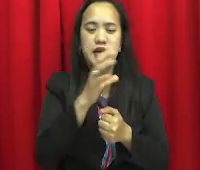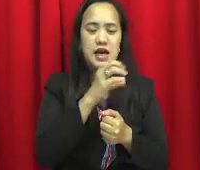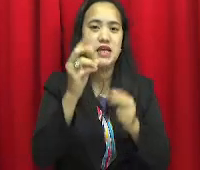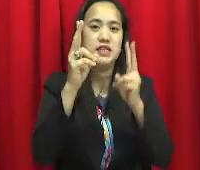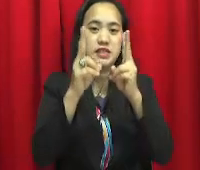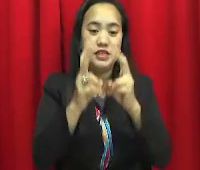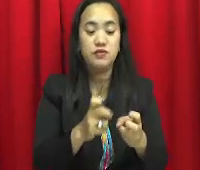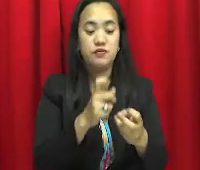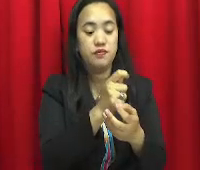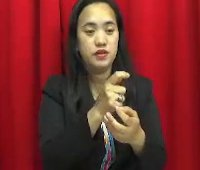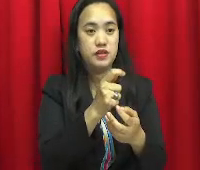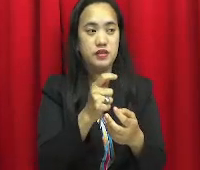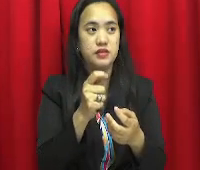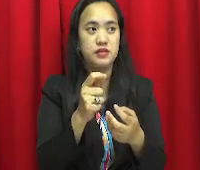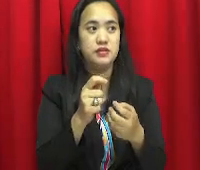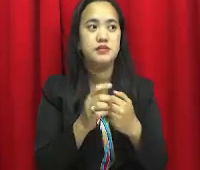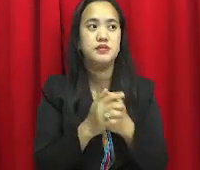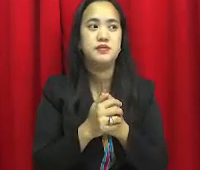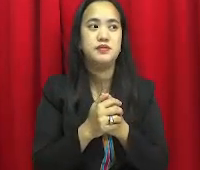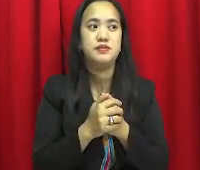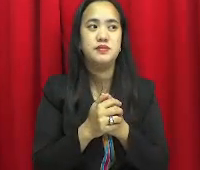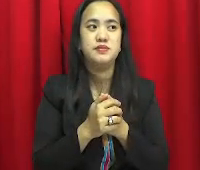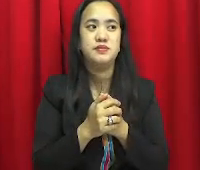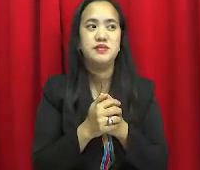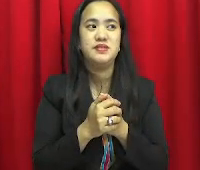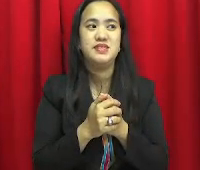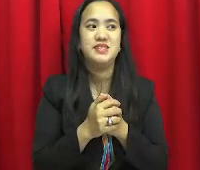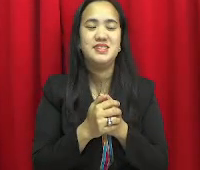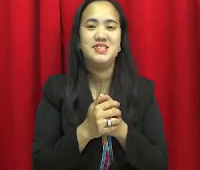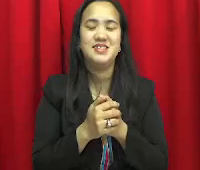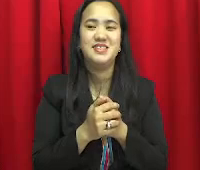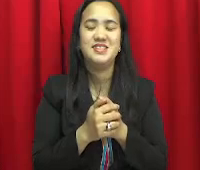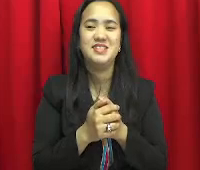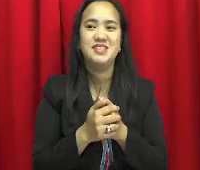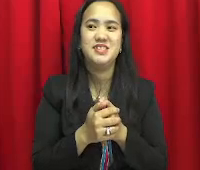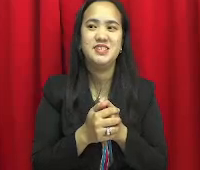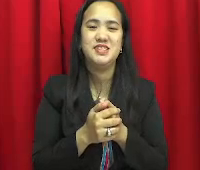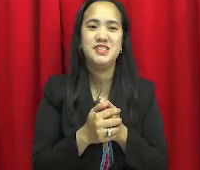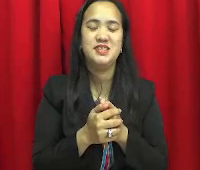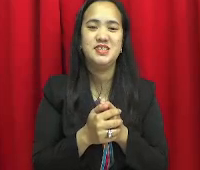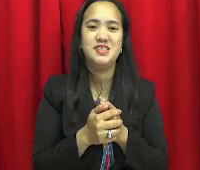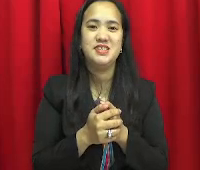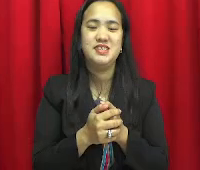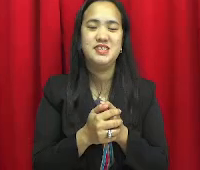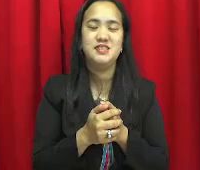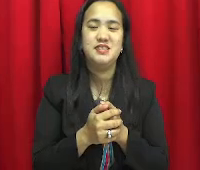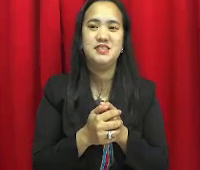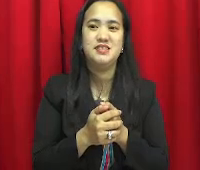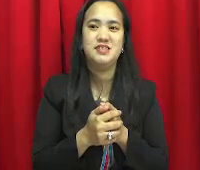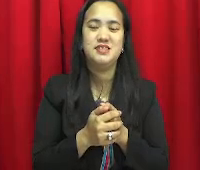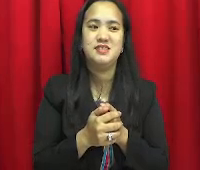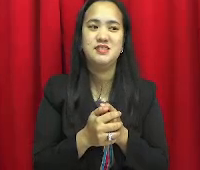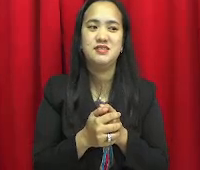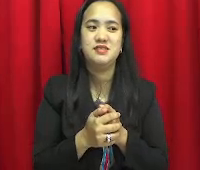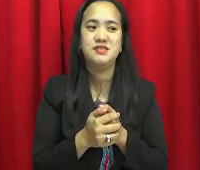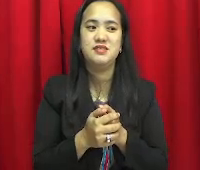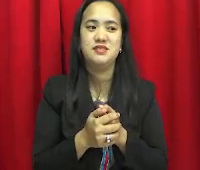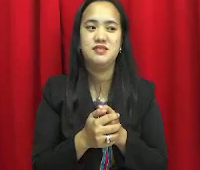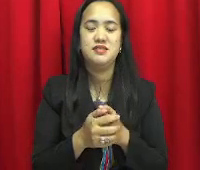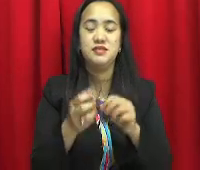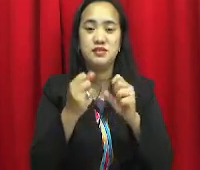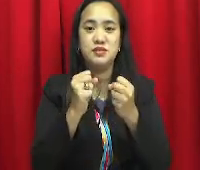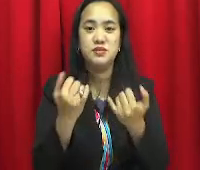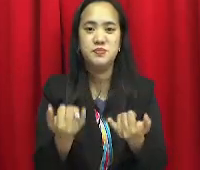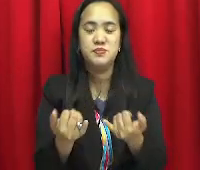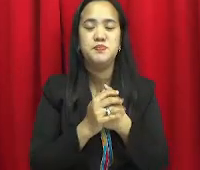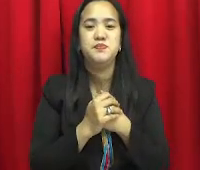know, nakikinig si Paul. Si police pa naman 'to eh. So alam mo na ang violation ko, Paul. But you know,